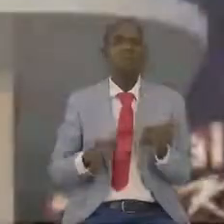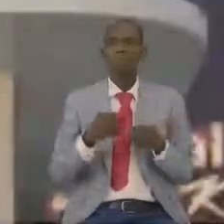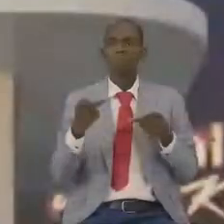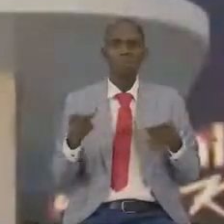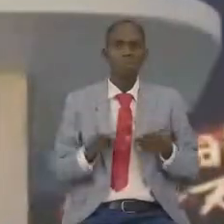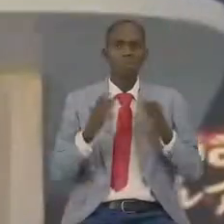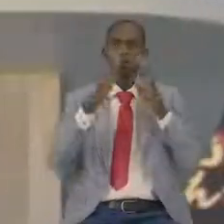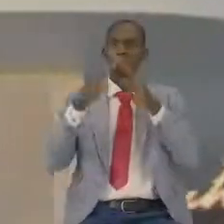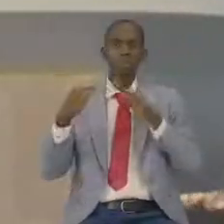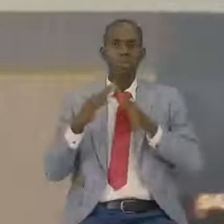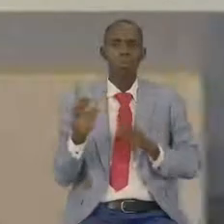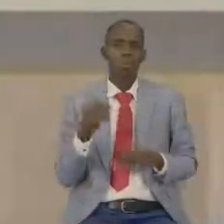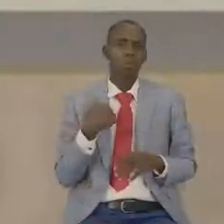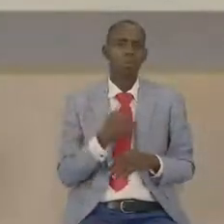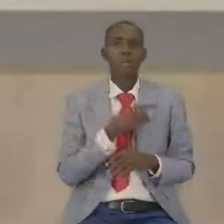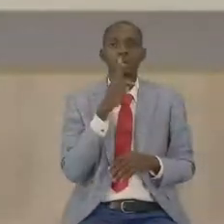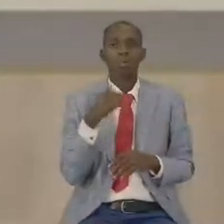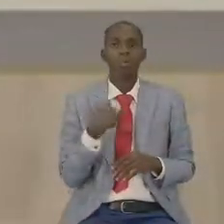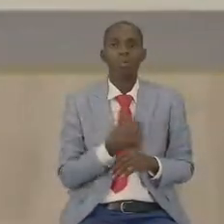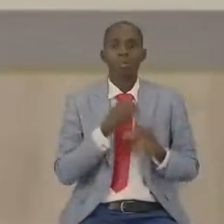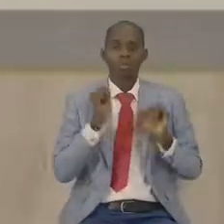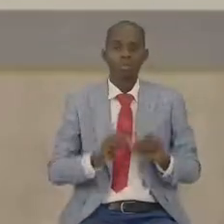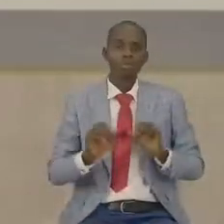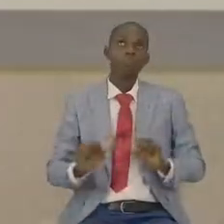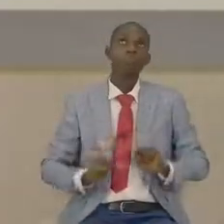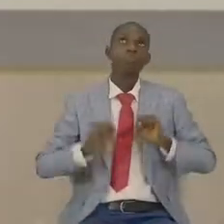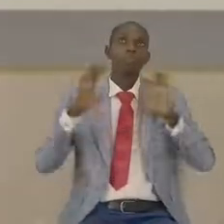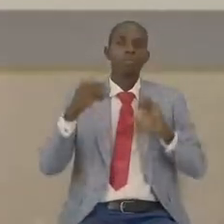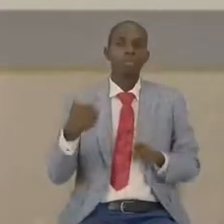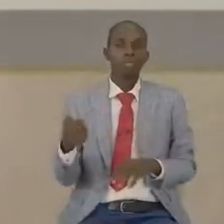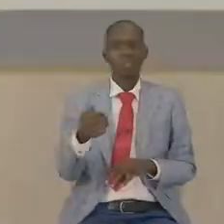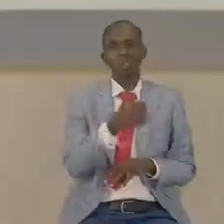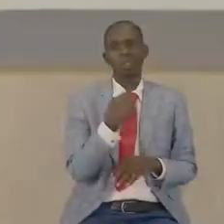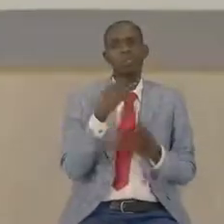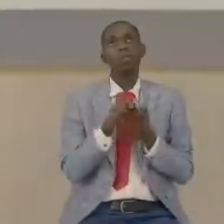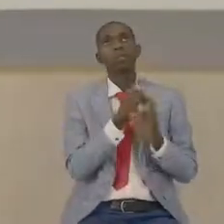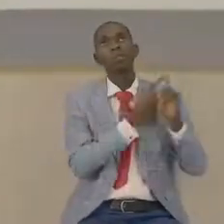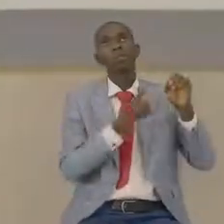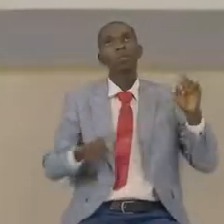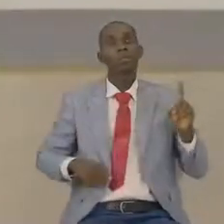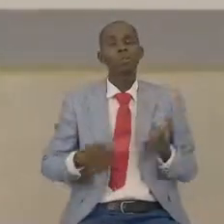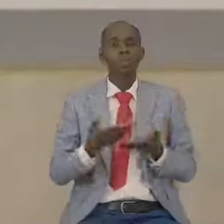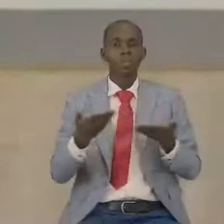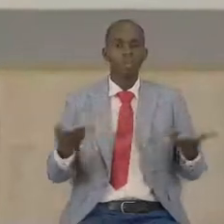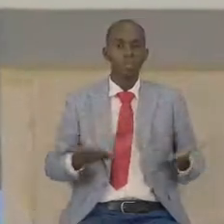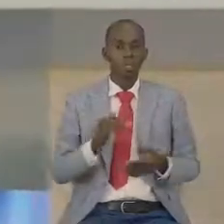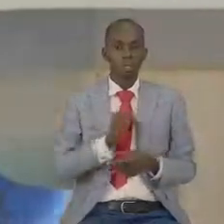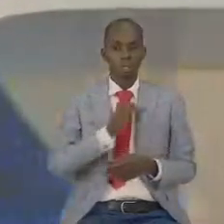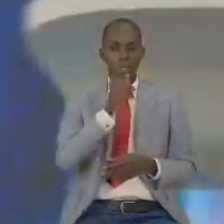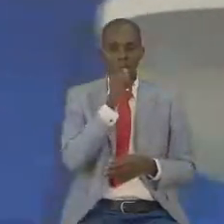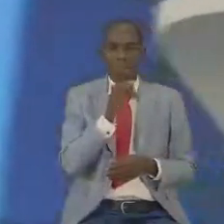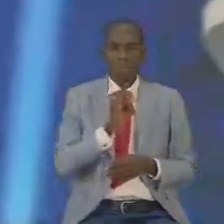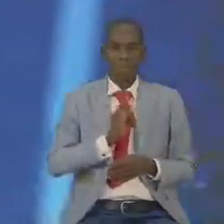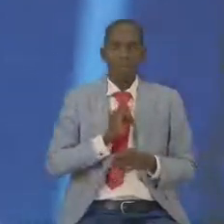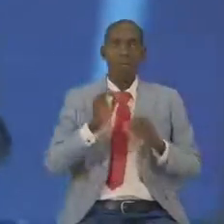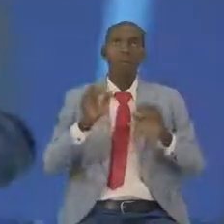sommes. Nous pouvons nous donner au Seigneur pour dire: Seigneur, me voici. Je m'abandonne à